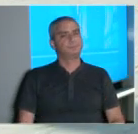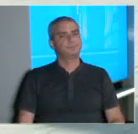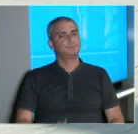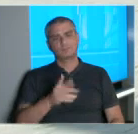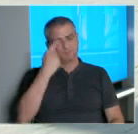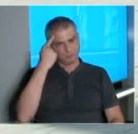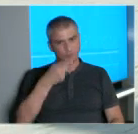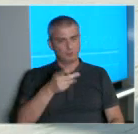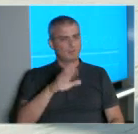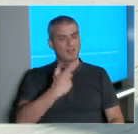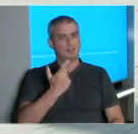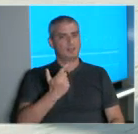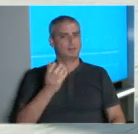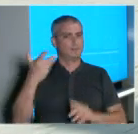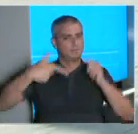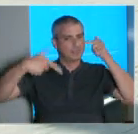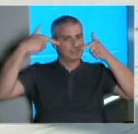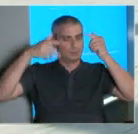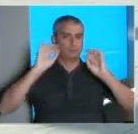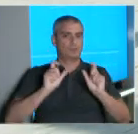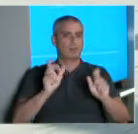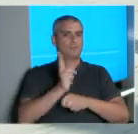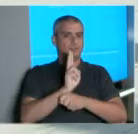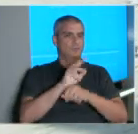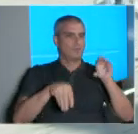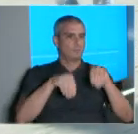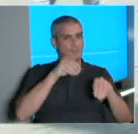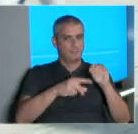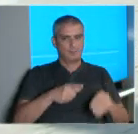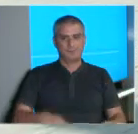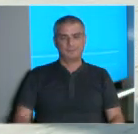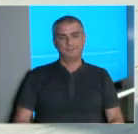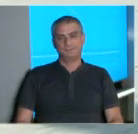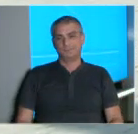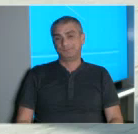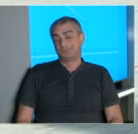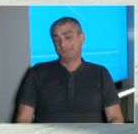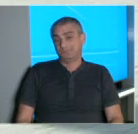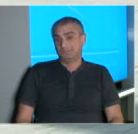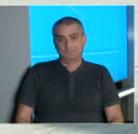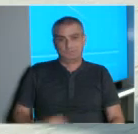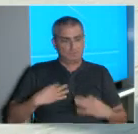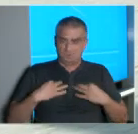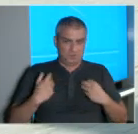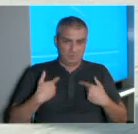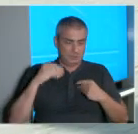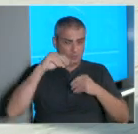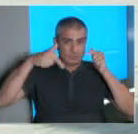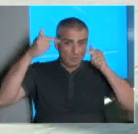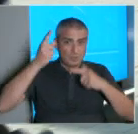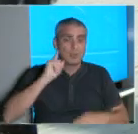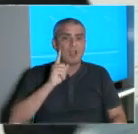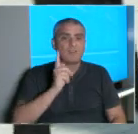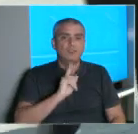מה אתה חושב על הצבת מצלמות כדי למנוע זיופים בקלפיות? לא אכפת לי את האמת שיציבו מצלמות,